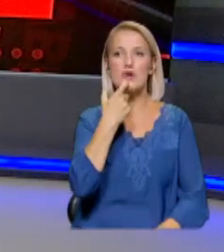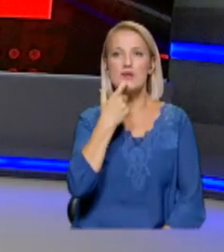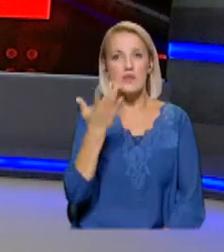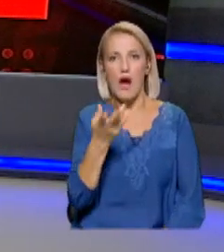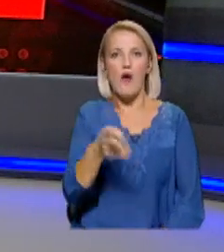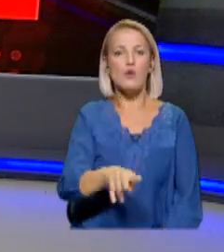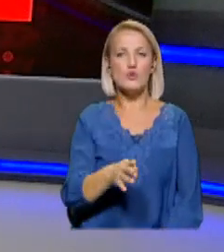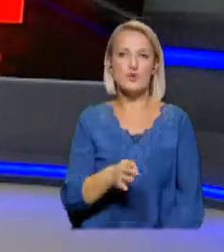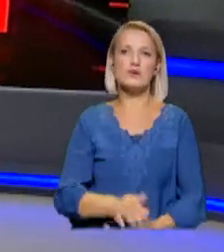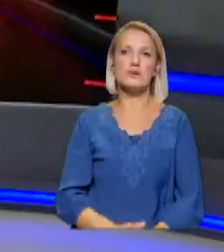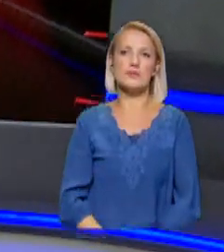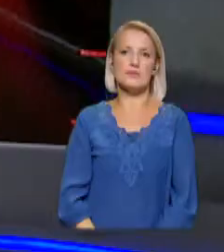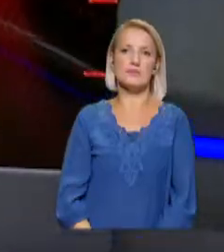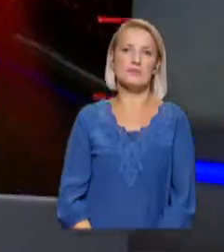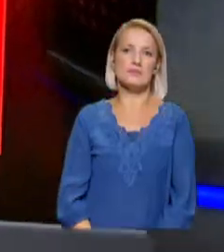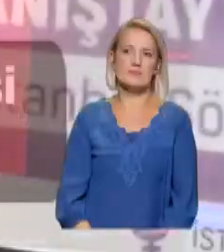daha öldürüldü.